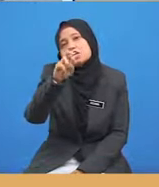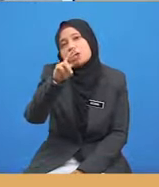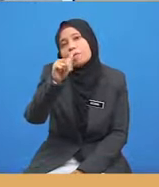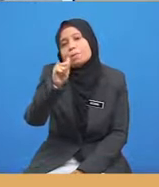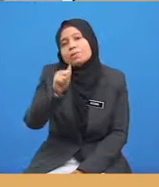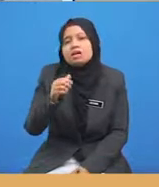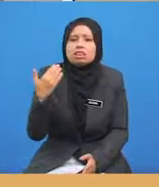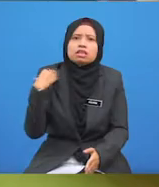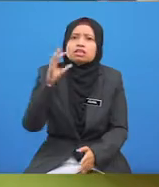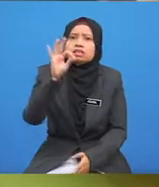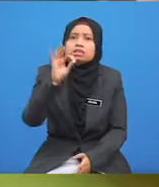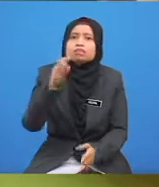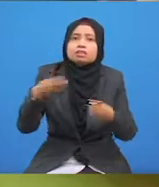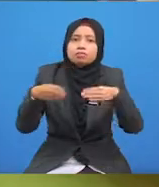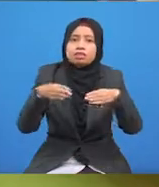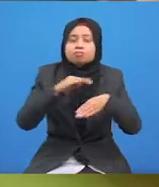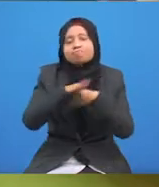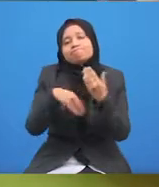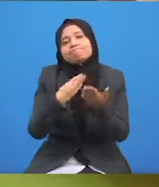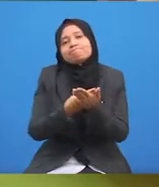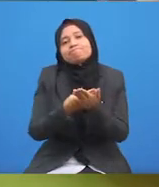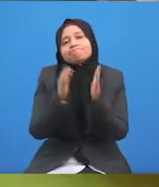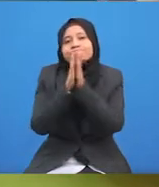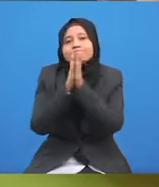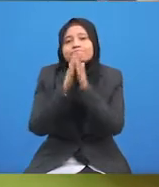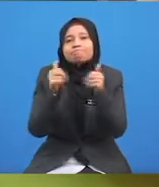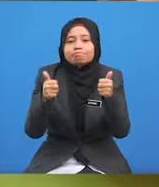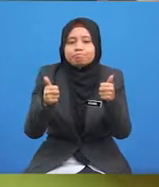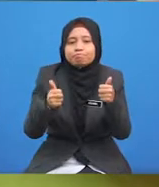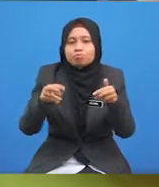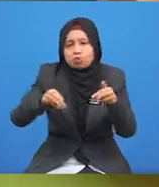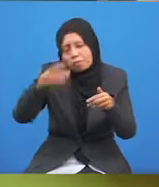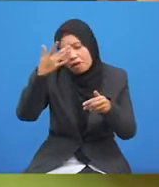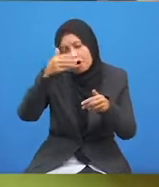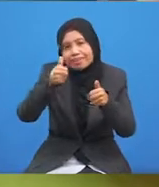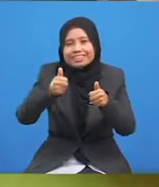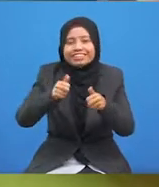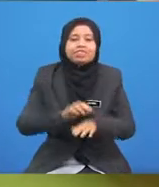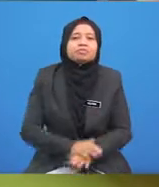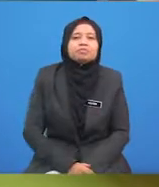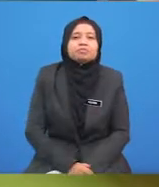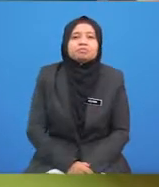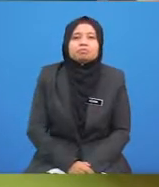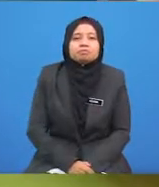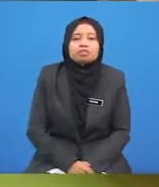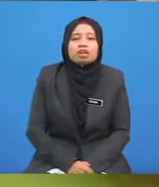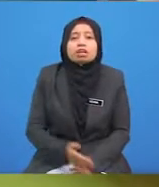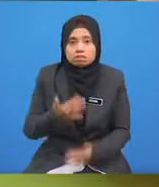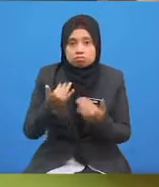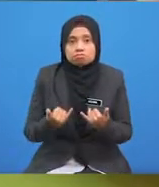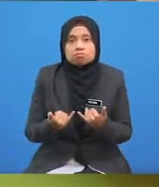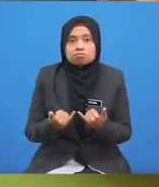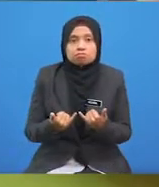bidang semuanya. Tepuk tangan untuk diri sendiri. Murid-murid memang hebat dan sporting.